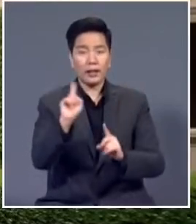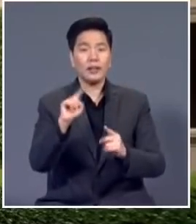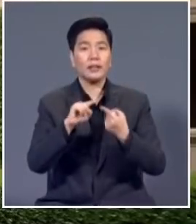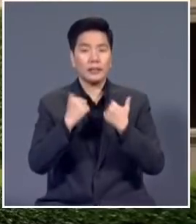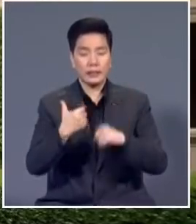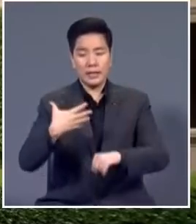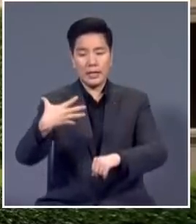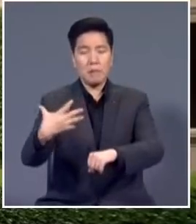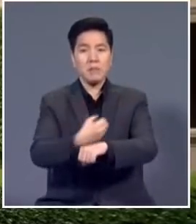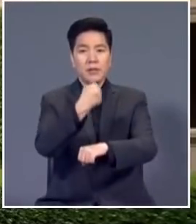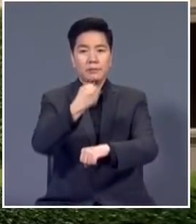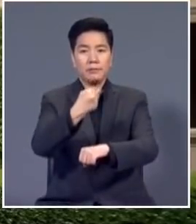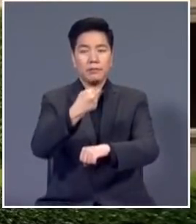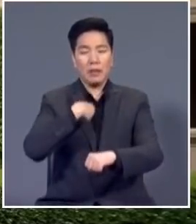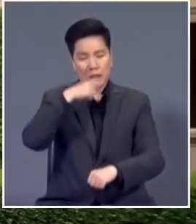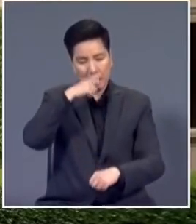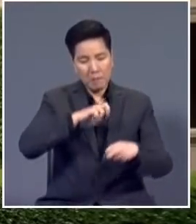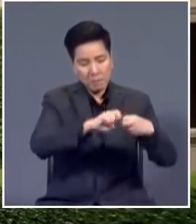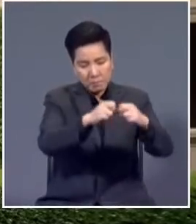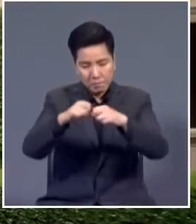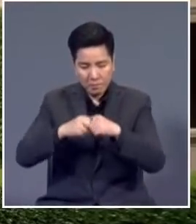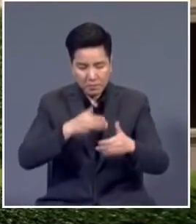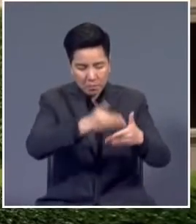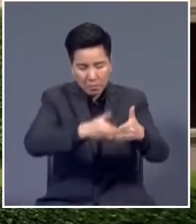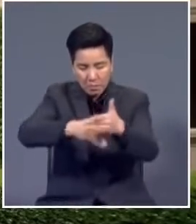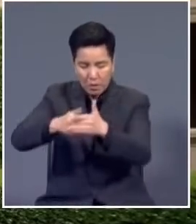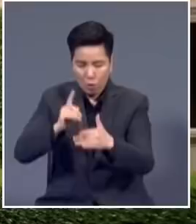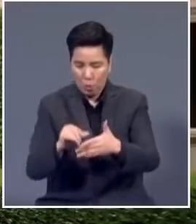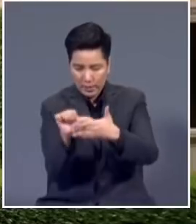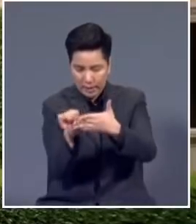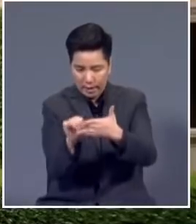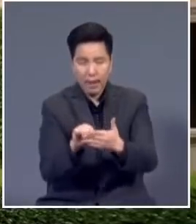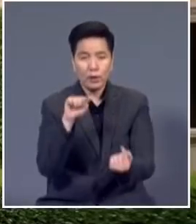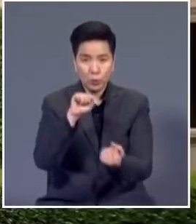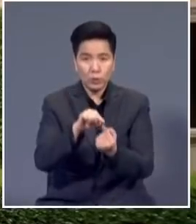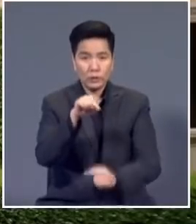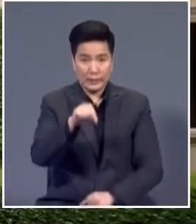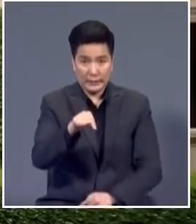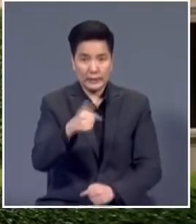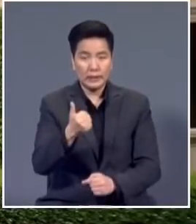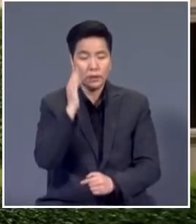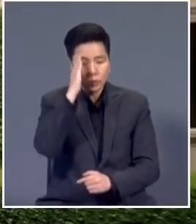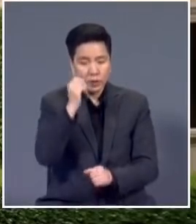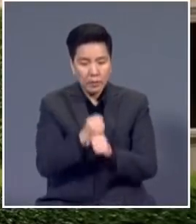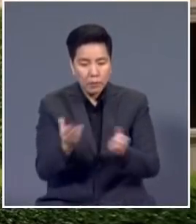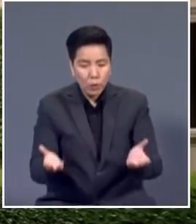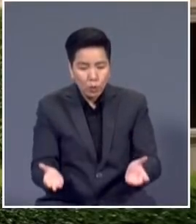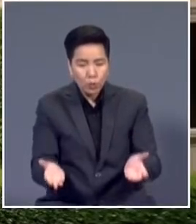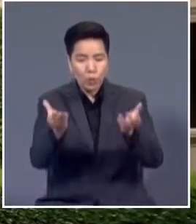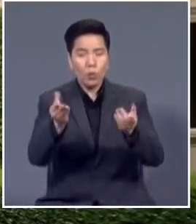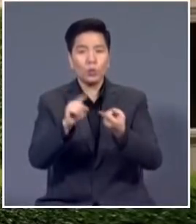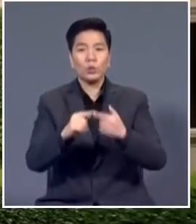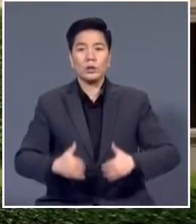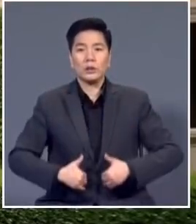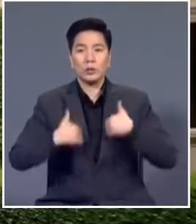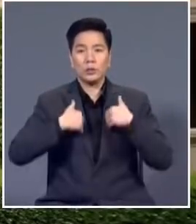การเมืองนะครับทางการเมืองของเรามีมากกว่าประเทศอื่นเขานะต้องแก้ไขตรงนี้ให้ได้นะครับ แล้วก็จะต้องให้มีการยกระดับคุณภาพชีวิตของประชาชนให้ได้อ